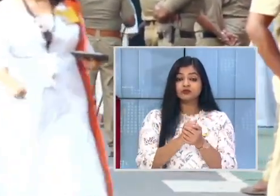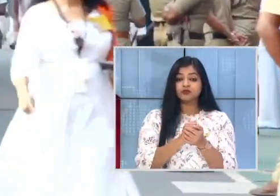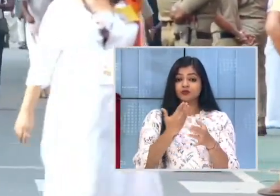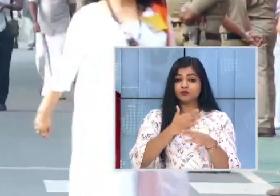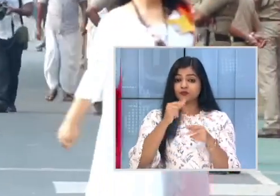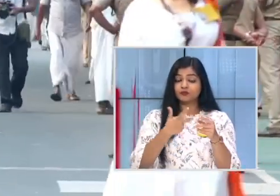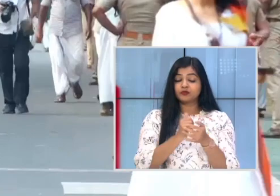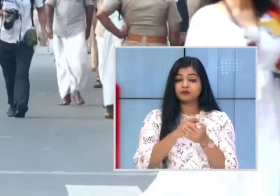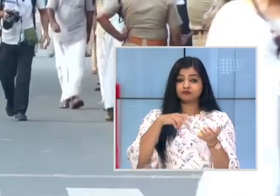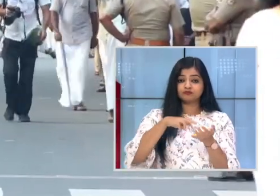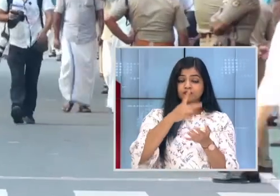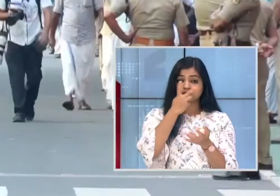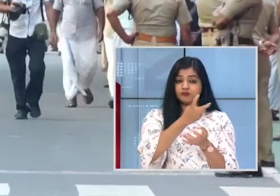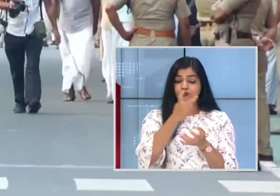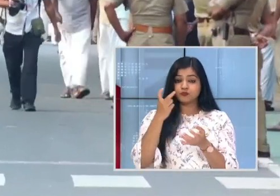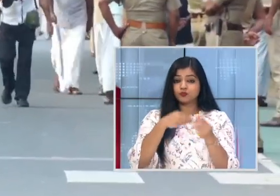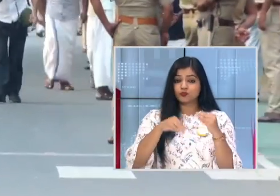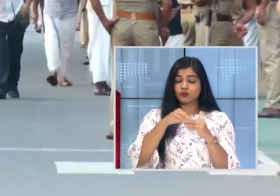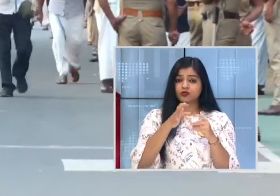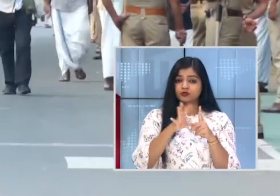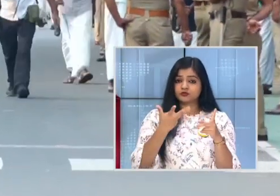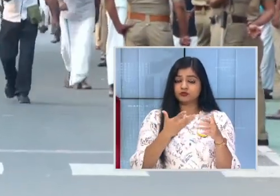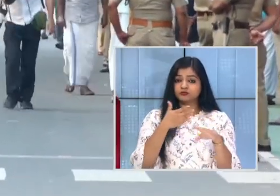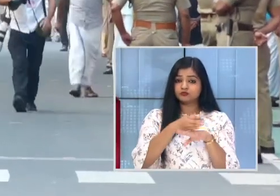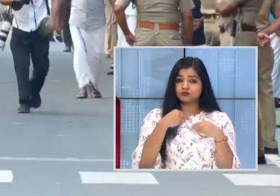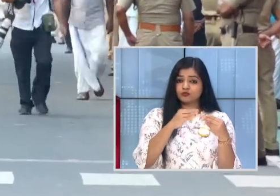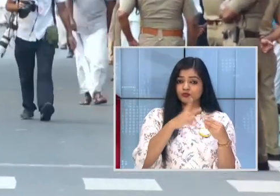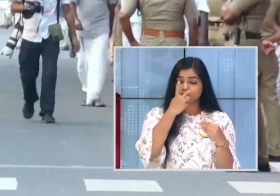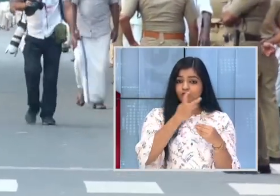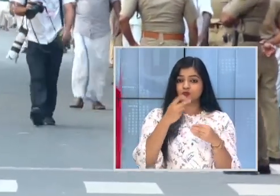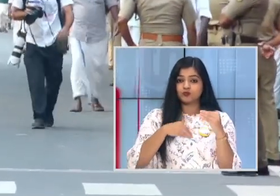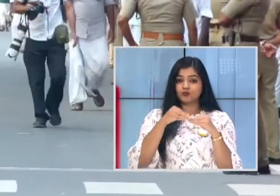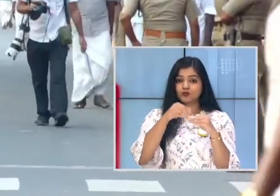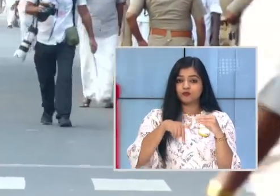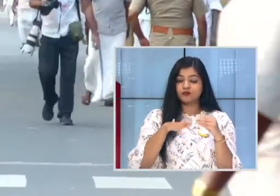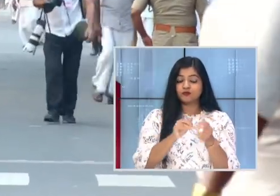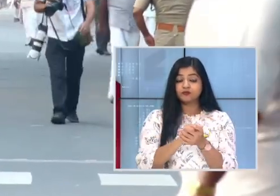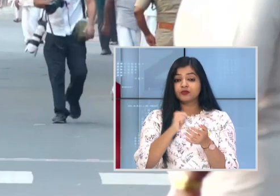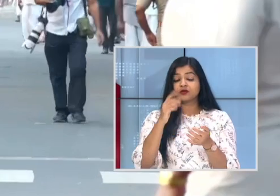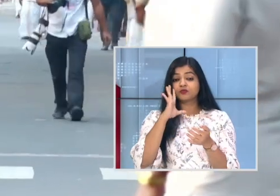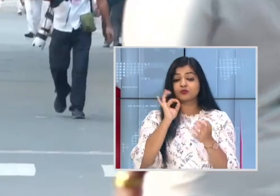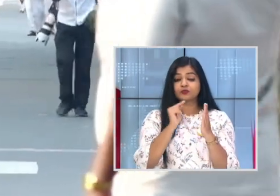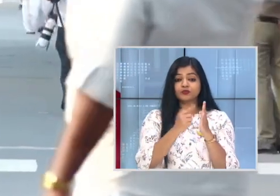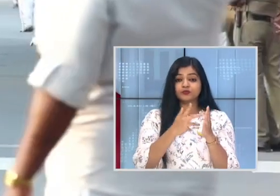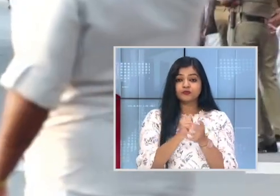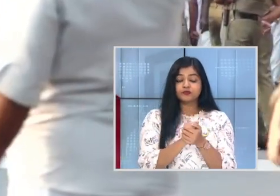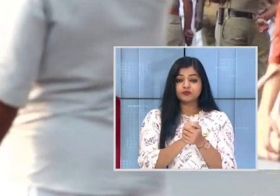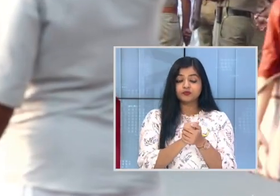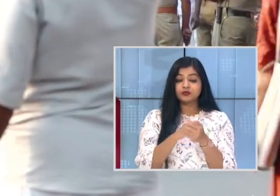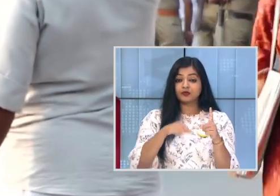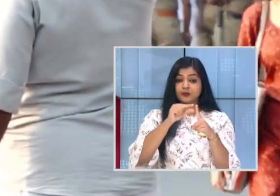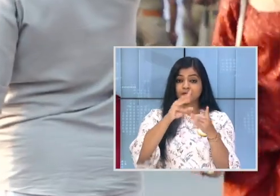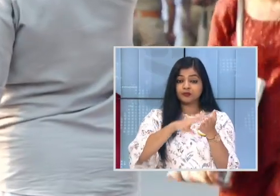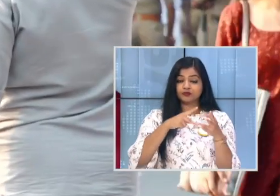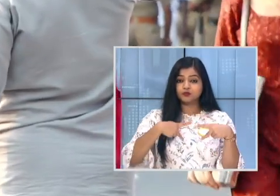വഴിയിലൂടെ കാൽനടയായി സഞ്ചരിച്ച് അവരത് വിലയിരുത്തുകയും വീക്ഷിക്കുകയും ഒക്കെ ചെയ്യുന്നുണ്ട്. മറ്റൊന്ന് വളരെ പ്രധാനമന്ത്രി